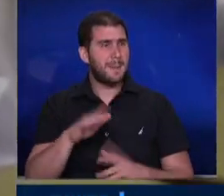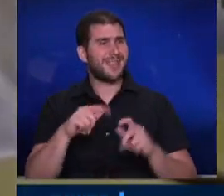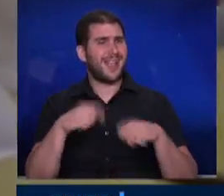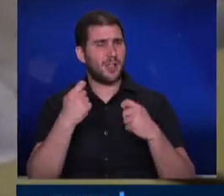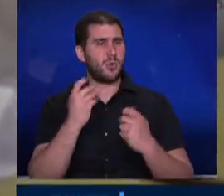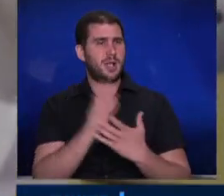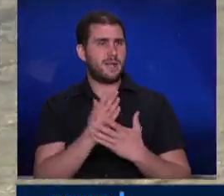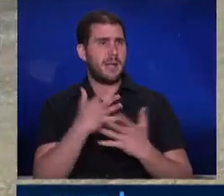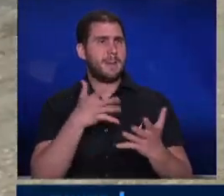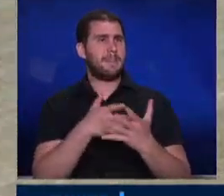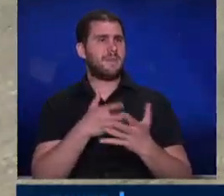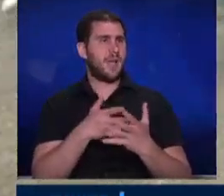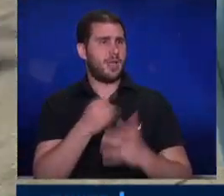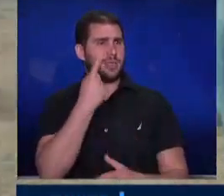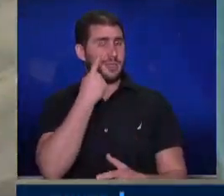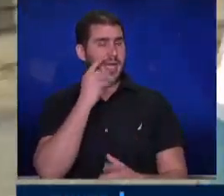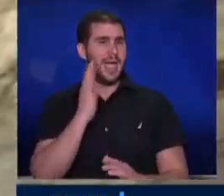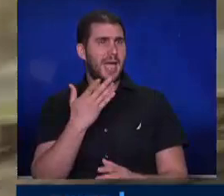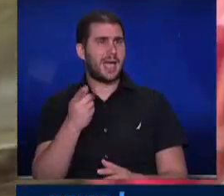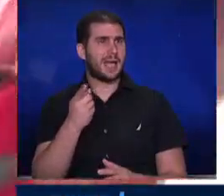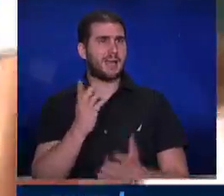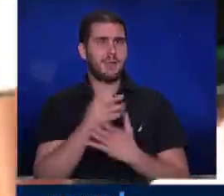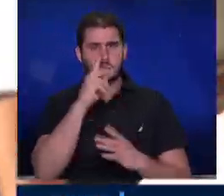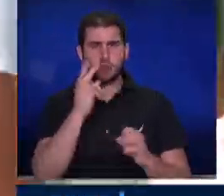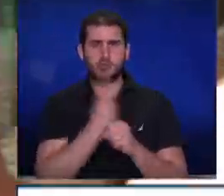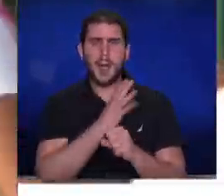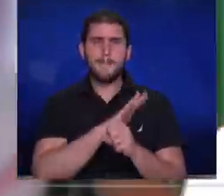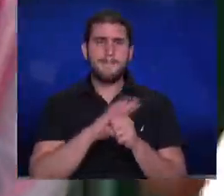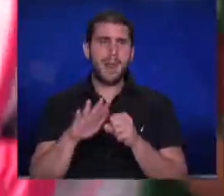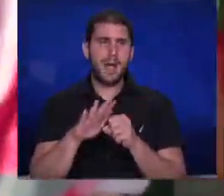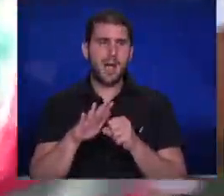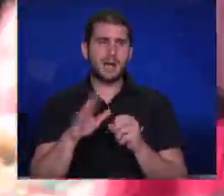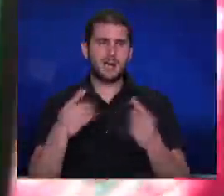תעמוד למבחן כיצד היא מנהלת שגרה מלאה לצד הקורונה.